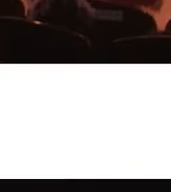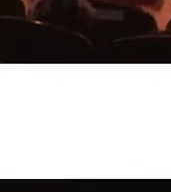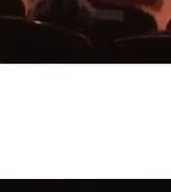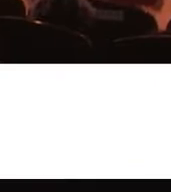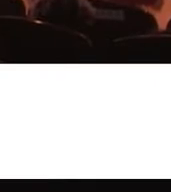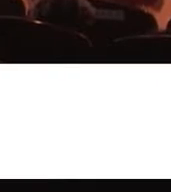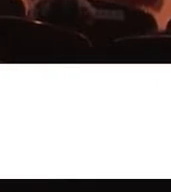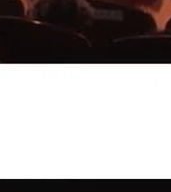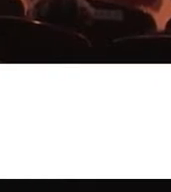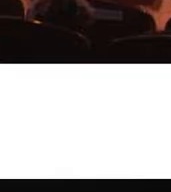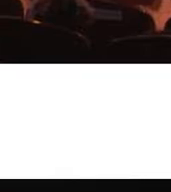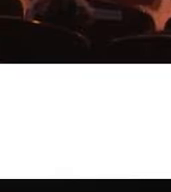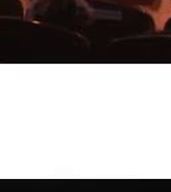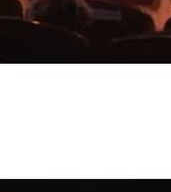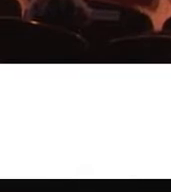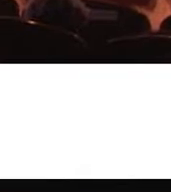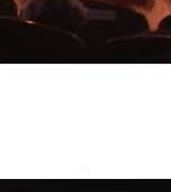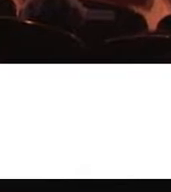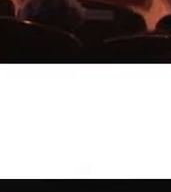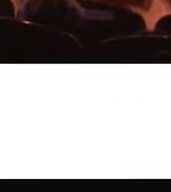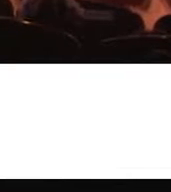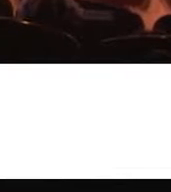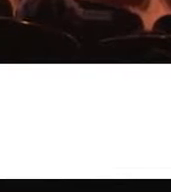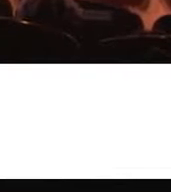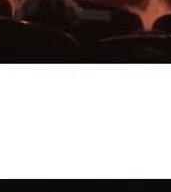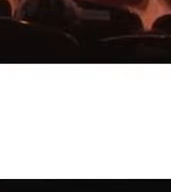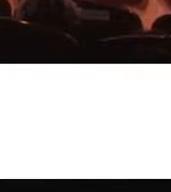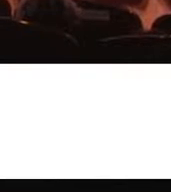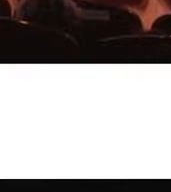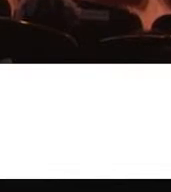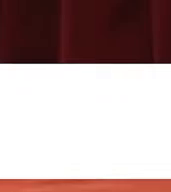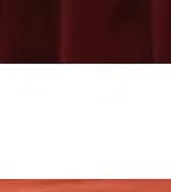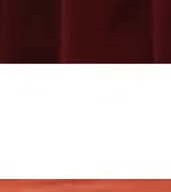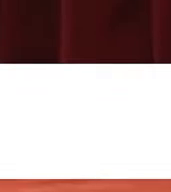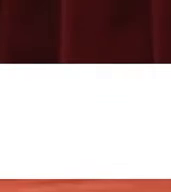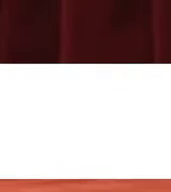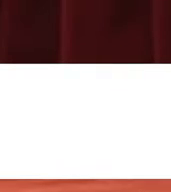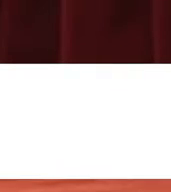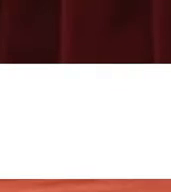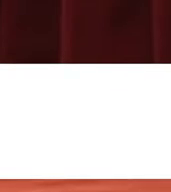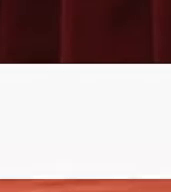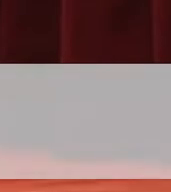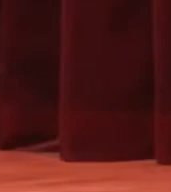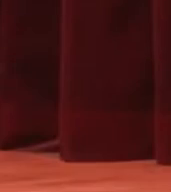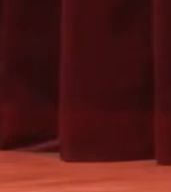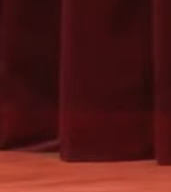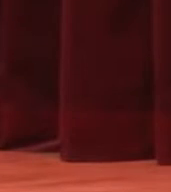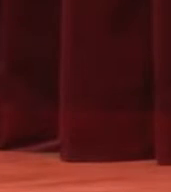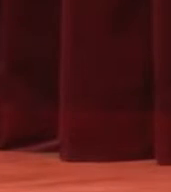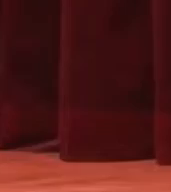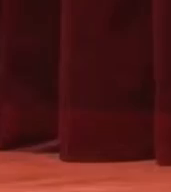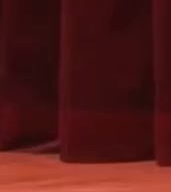강서구가 오늘 4월 29일까지 제 20회 의 어린이 솜씨자랑 대회에 참가할 어린이를 모집합니다